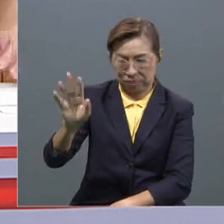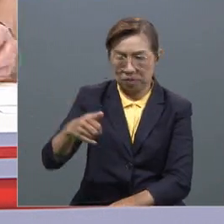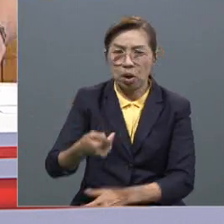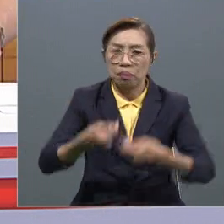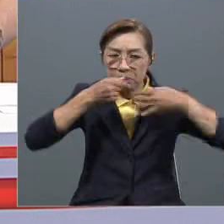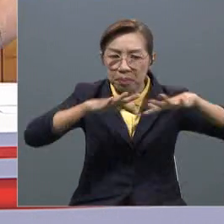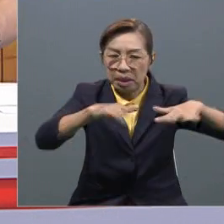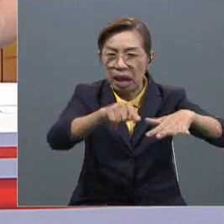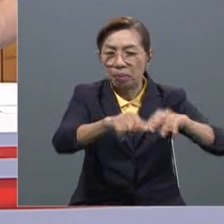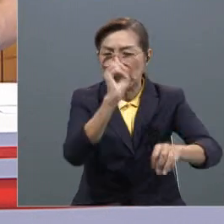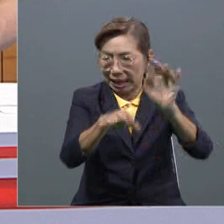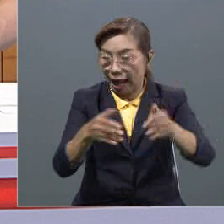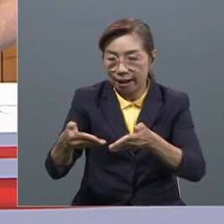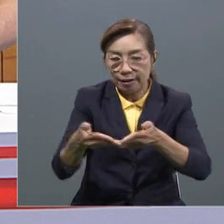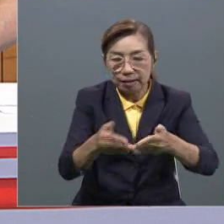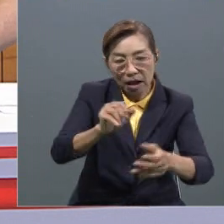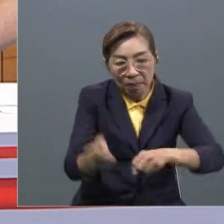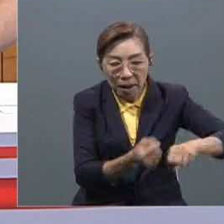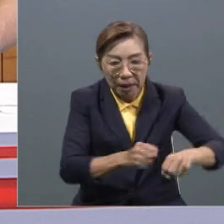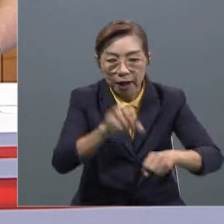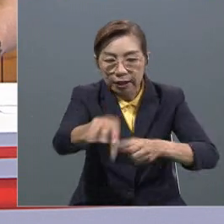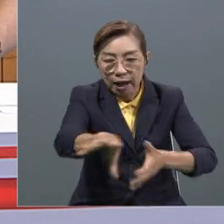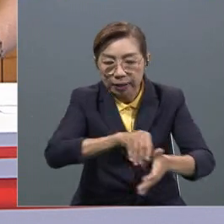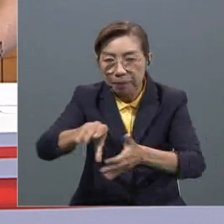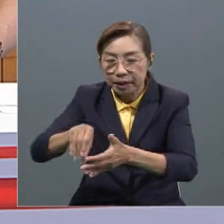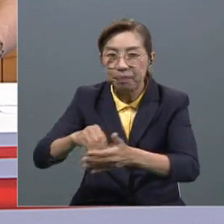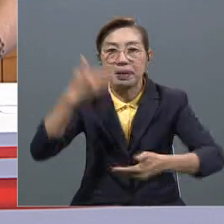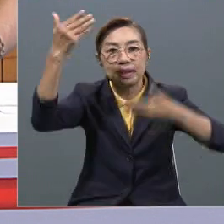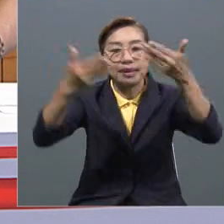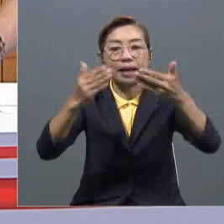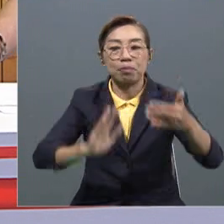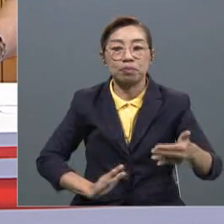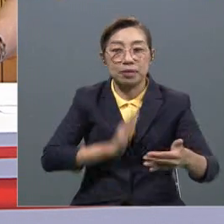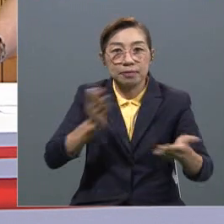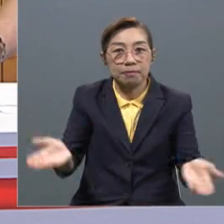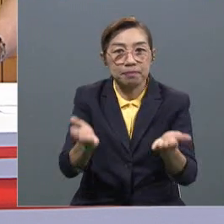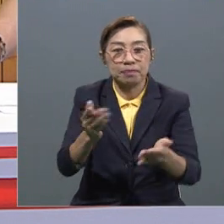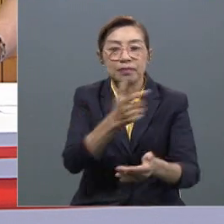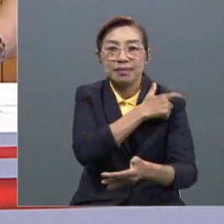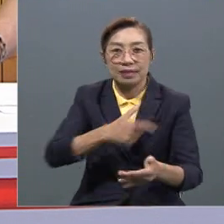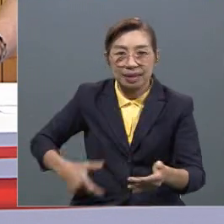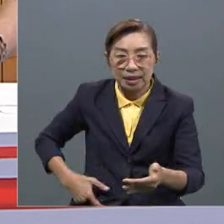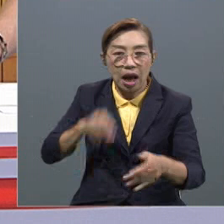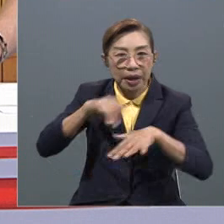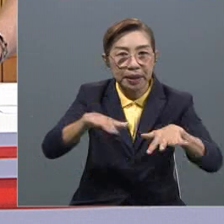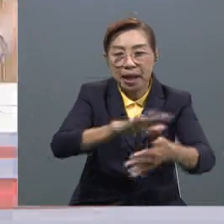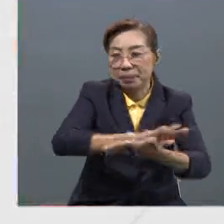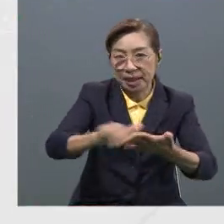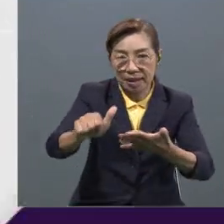ขยะในแม่น้ำปราณบุรีในกิจกรรม 72พรรษาร่วมใจพักร่วมพิทักษ์สายน้ำ